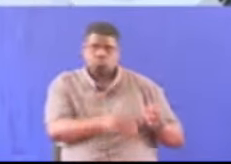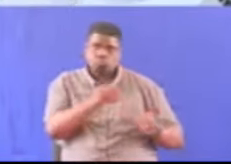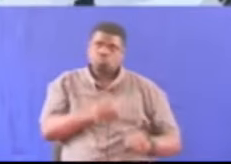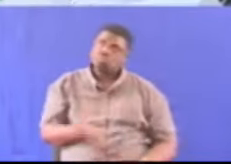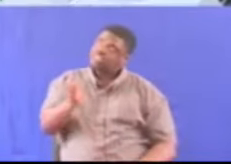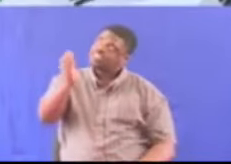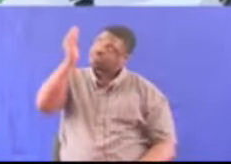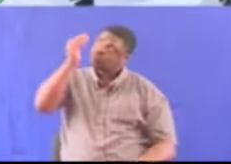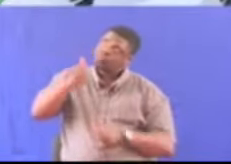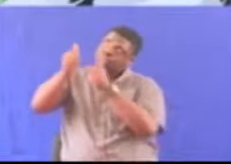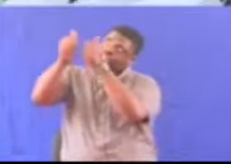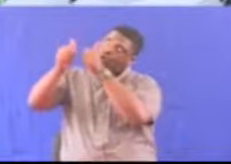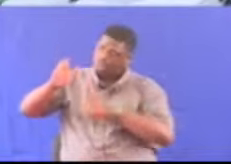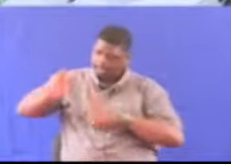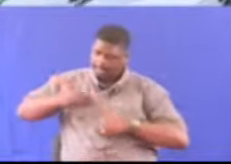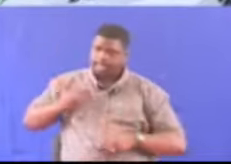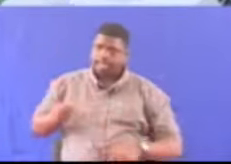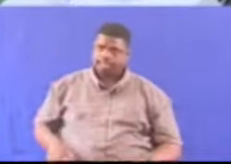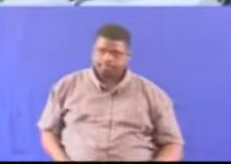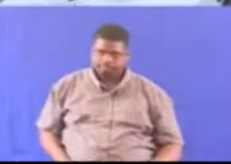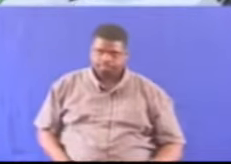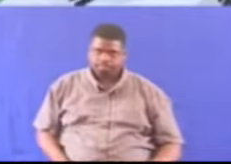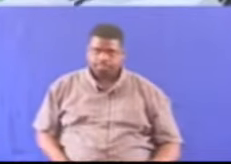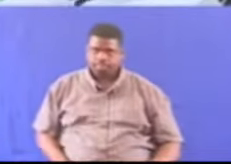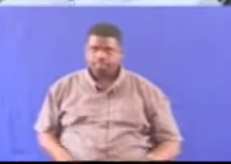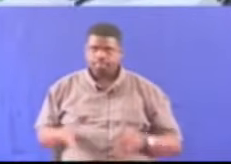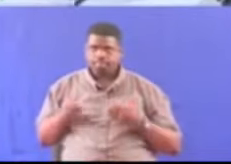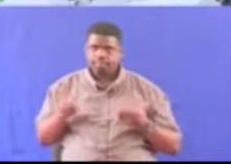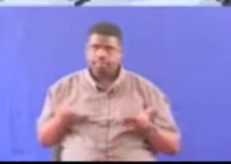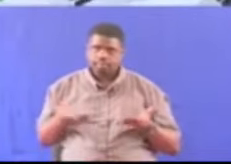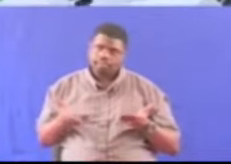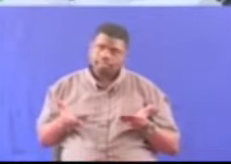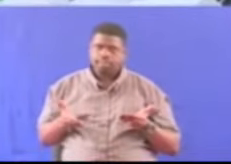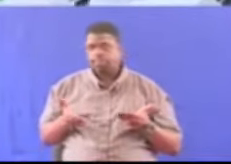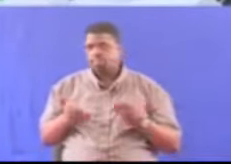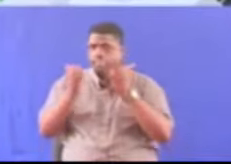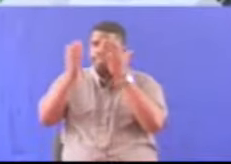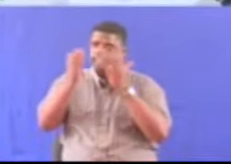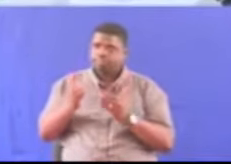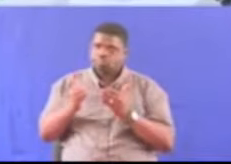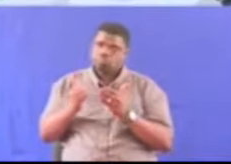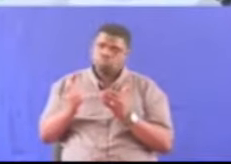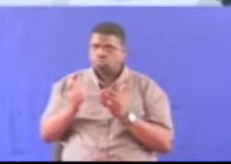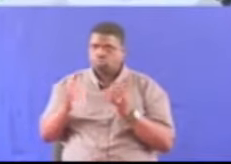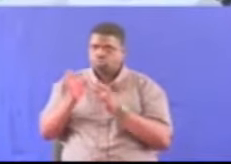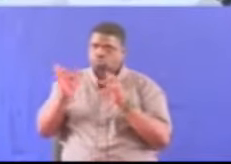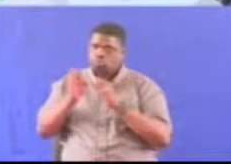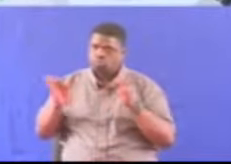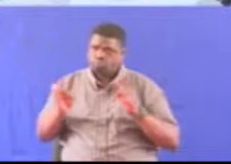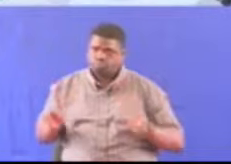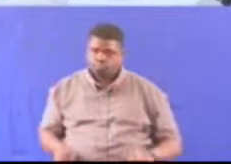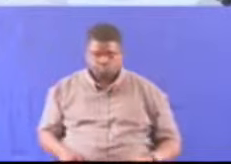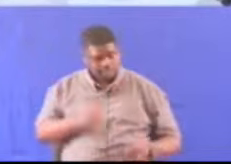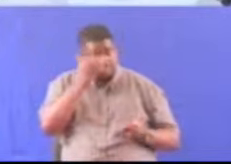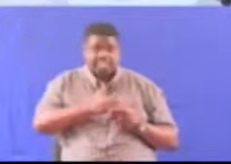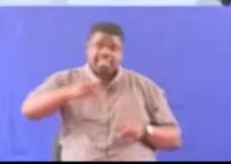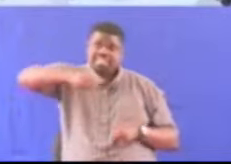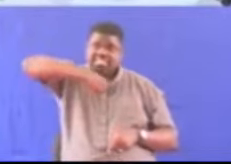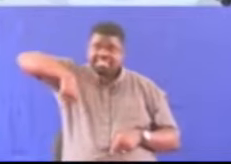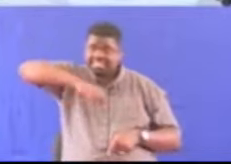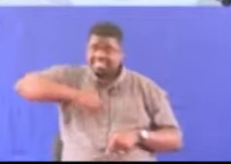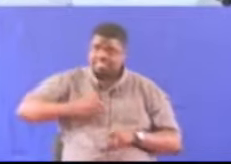ومتكاي اللهم إنا دعوناك كما أمرتنا Mwenyezi Mungu hakika sisi tunakuomba